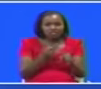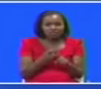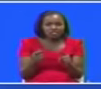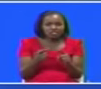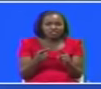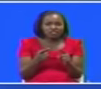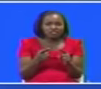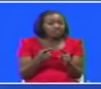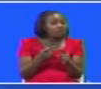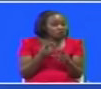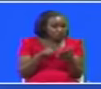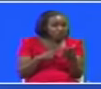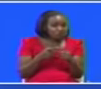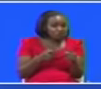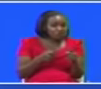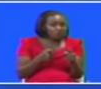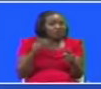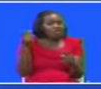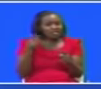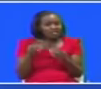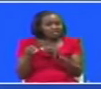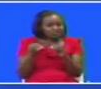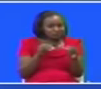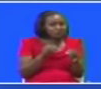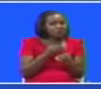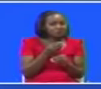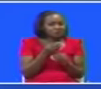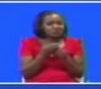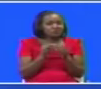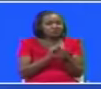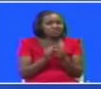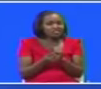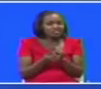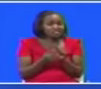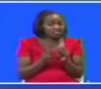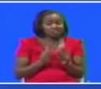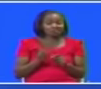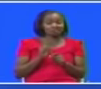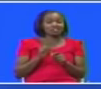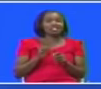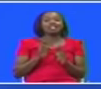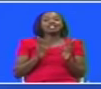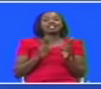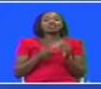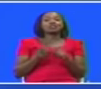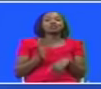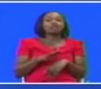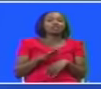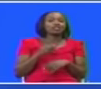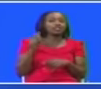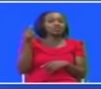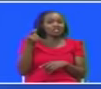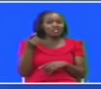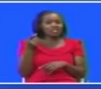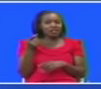nyinyi kutoka Kenya kwenda kufanya kazi kule kidogo hapo ndo sikubaliana na rudini Kenya. Hivi sasa serikali ni za ugatuzi. Serikali